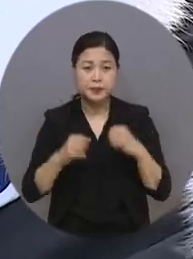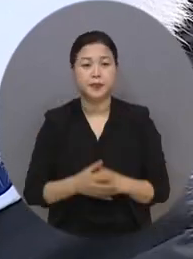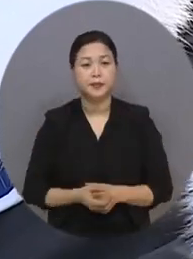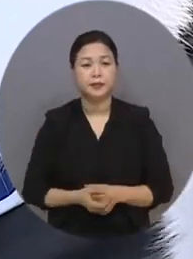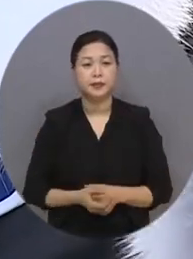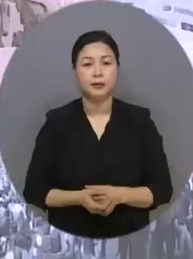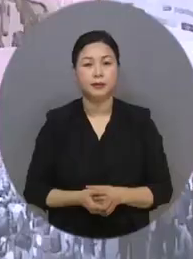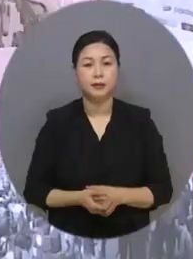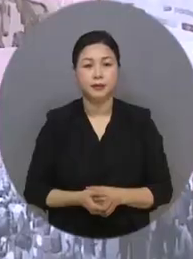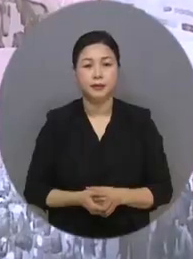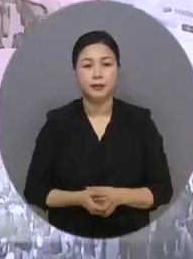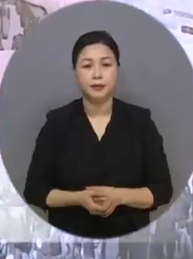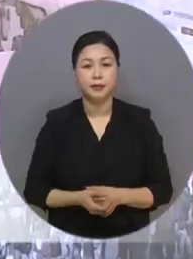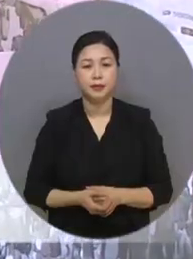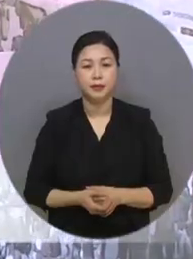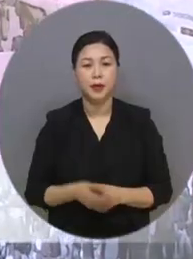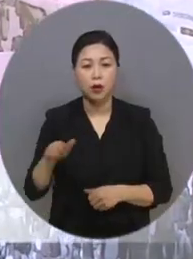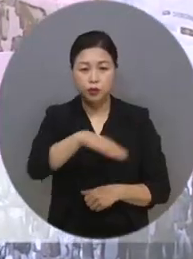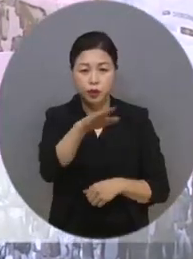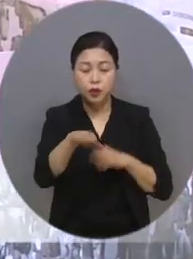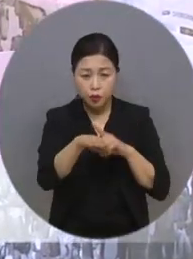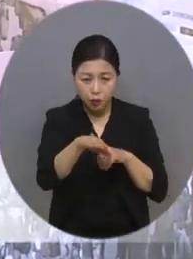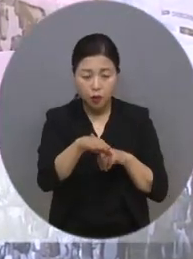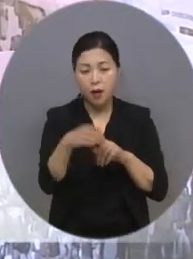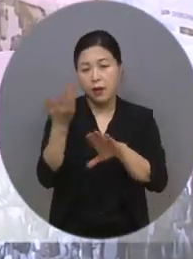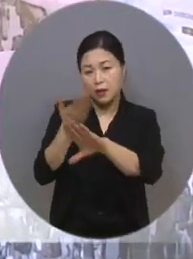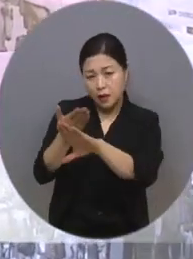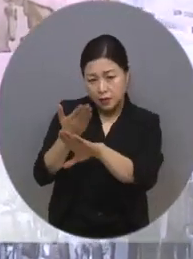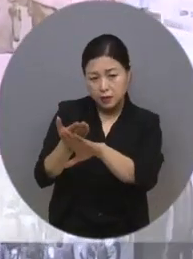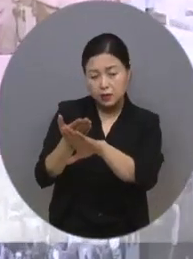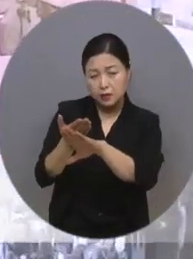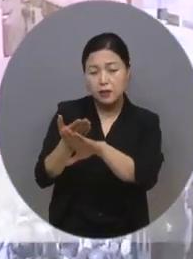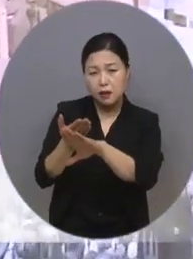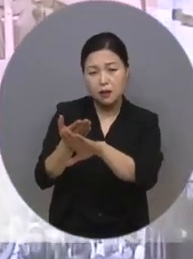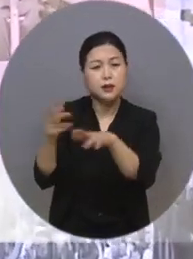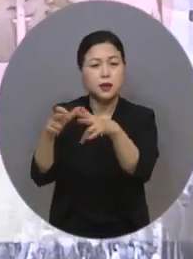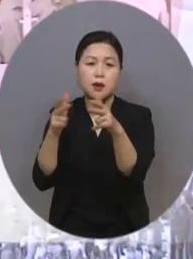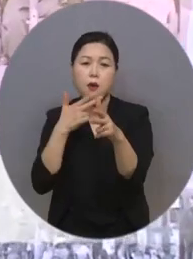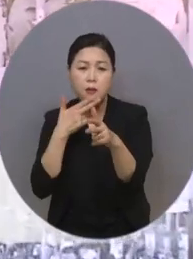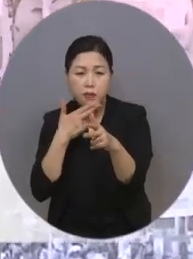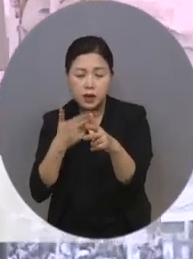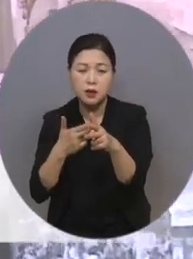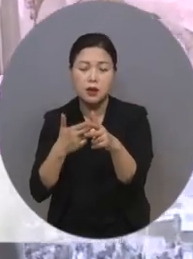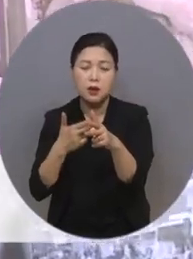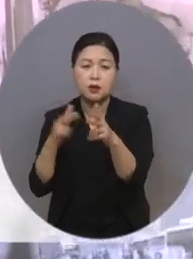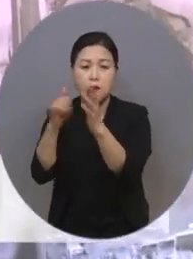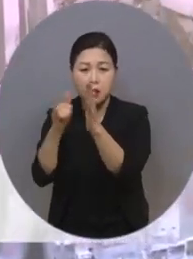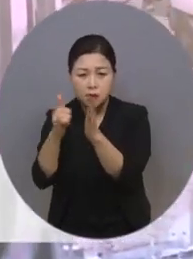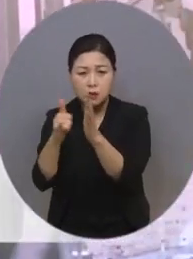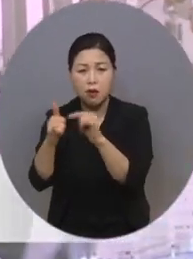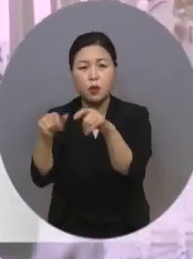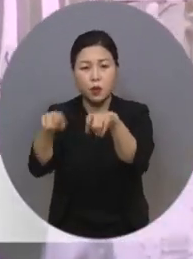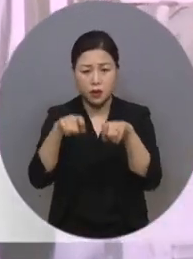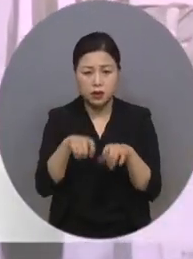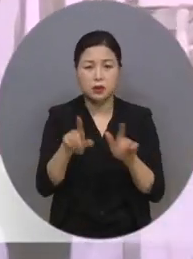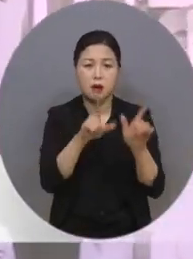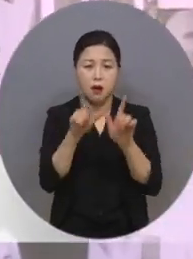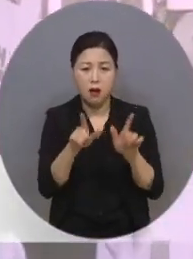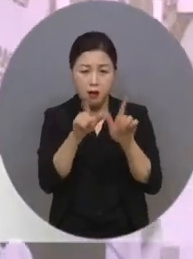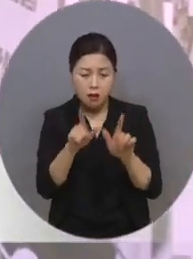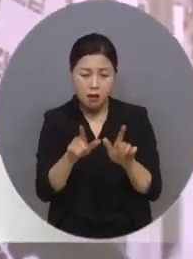들어갔습니다. 우리도 평범하게 모두와 함께 살아갈 수 있도록